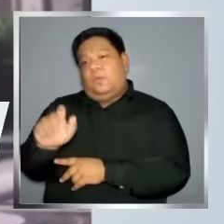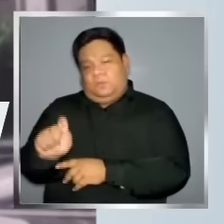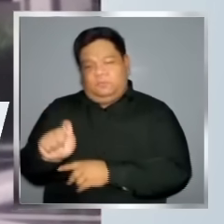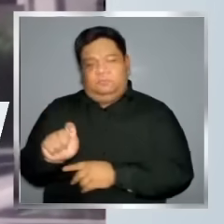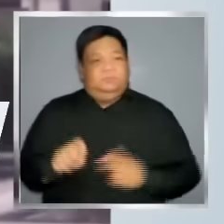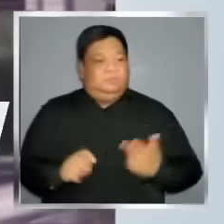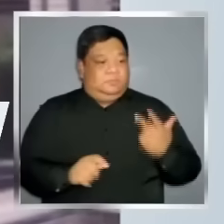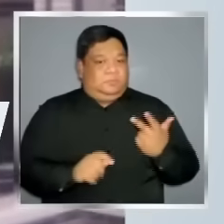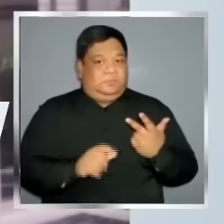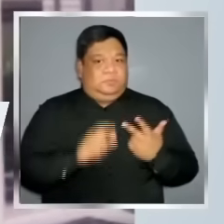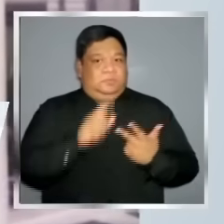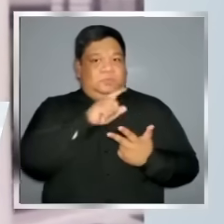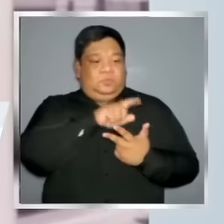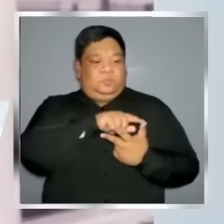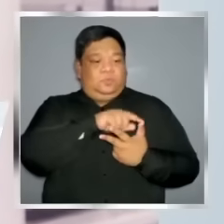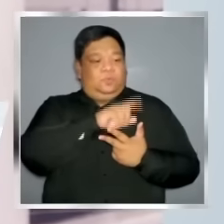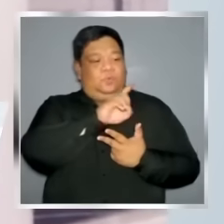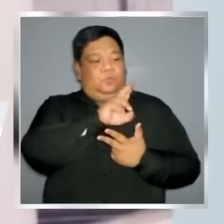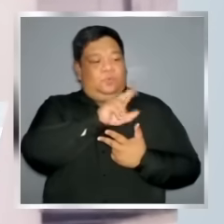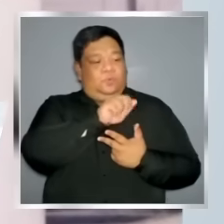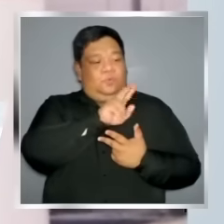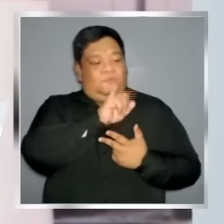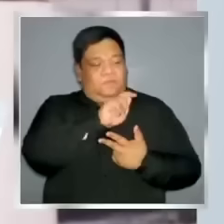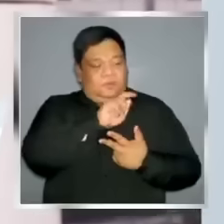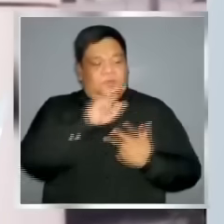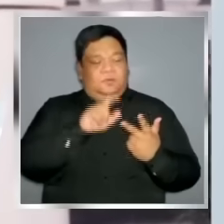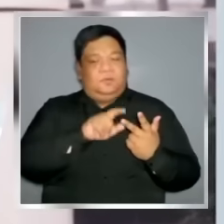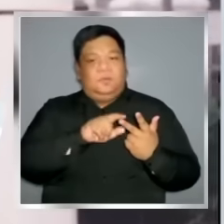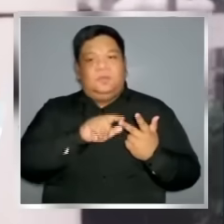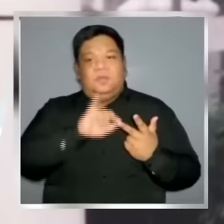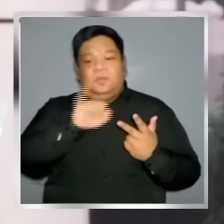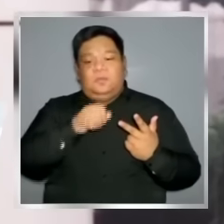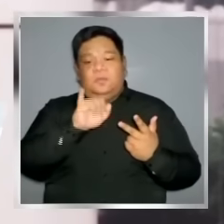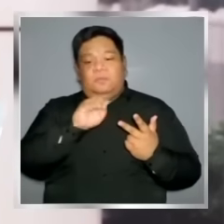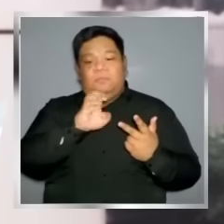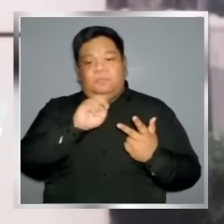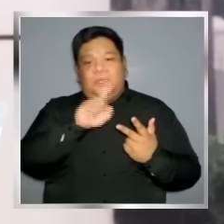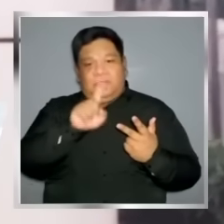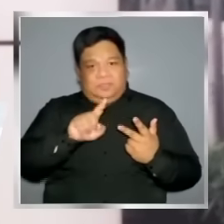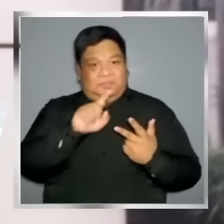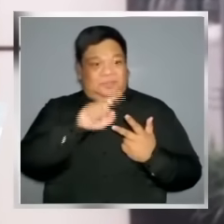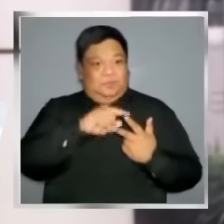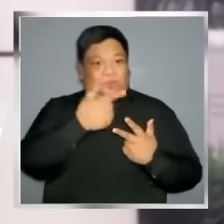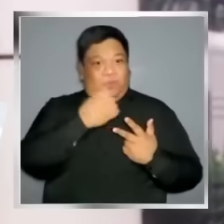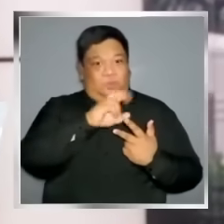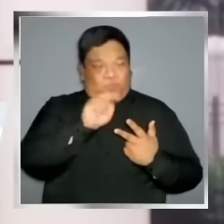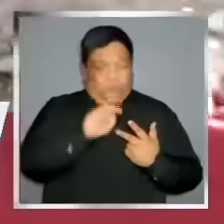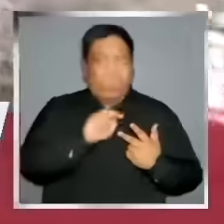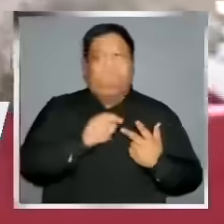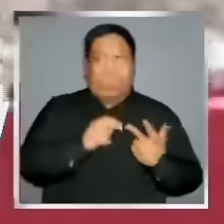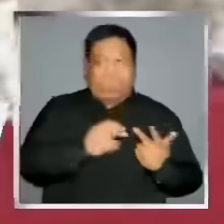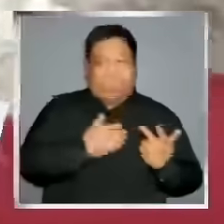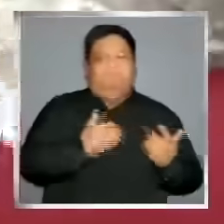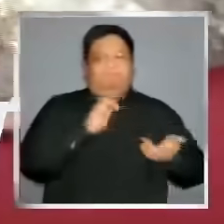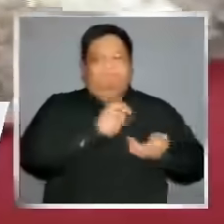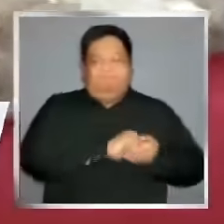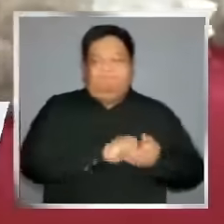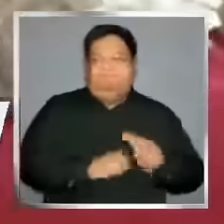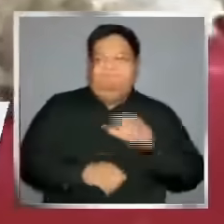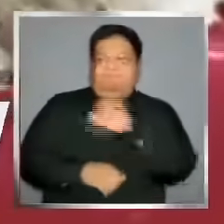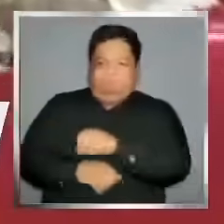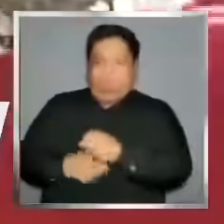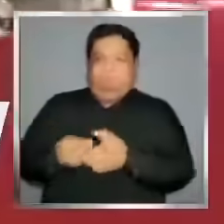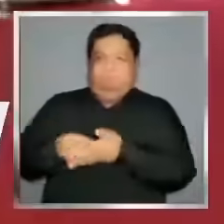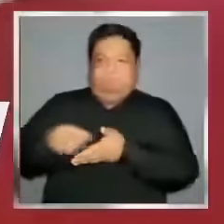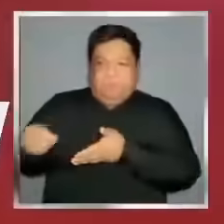Sr. at Menardo Jimenez. Taong 2000 nang pormal na maging CEO ng GMA si Gozon. At sa ilalim